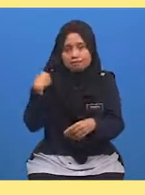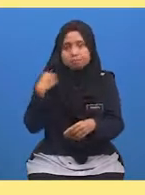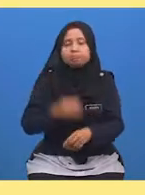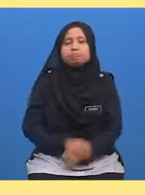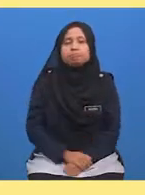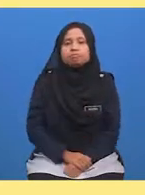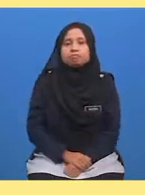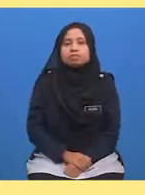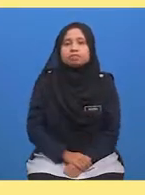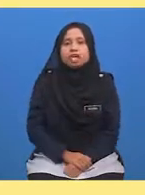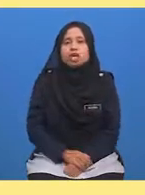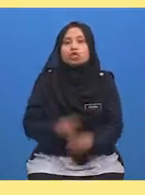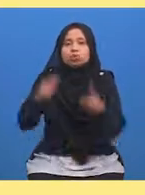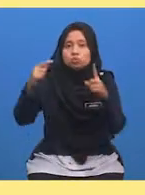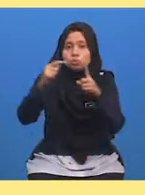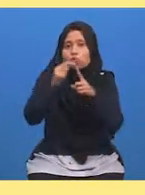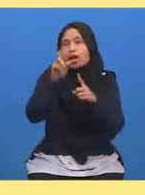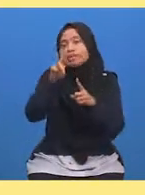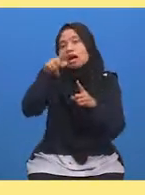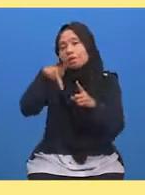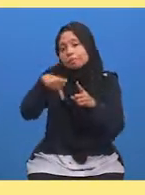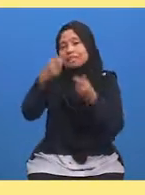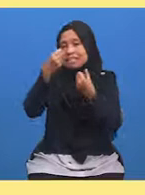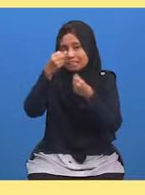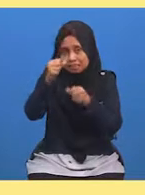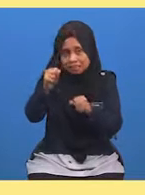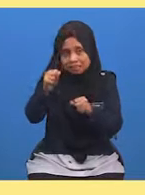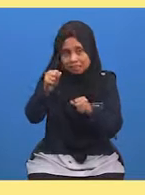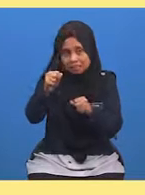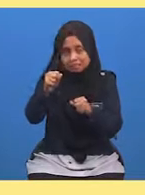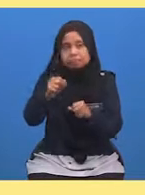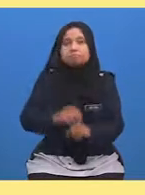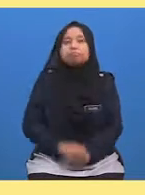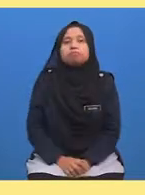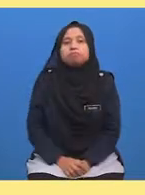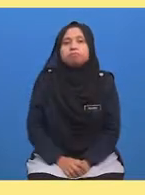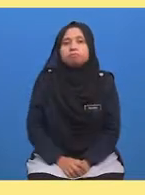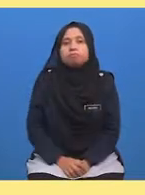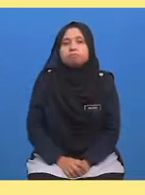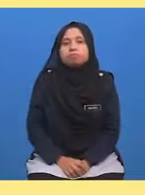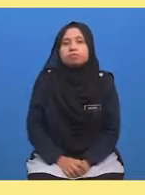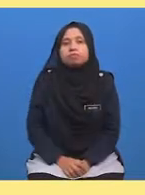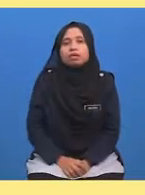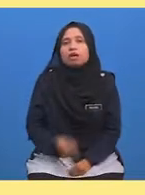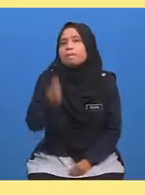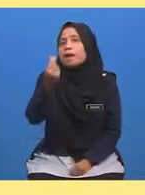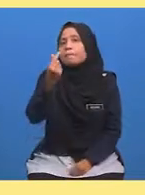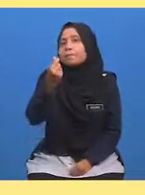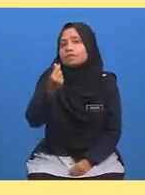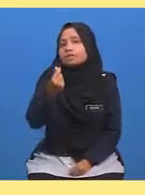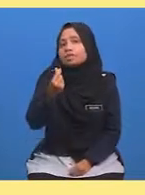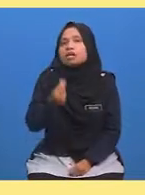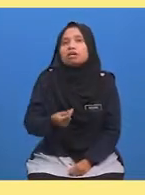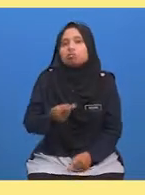mengandungi tujuan rancangan perniagaan disediakan, kos projek dan